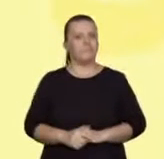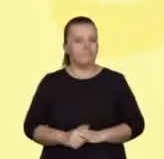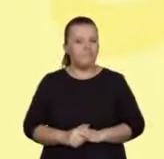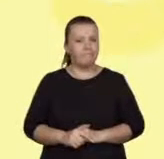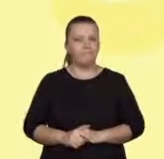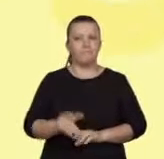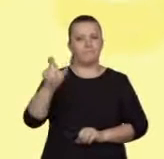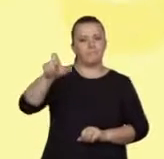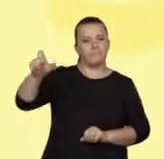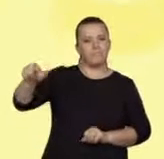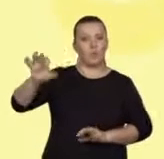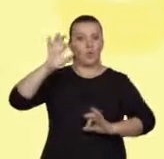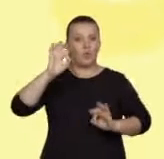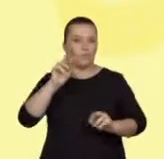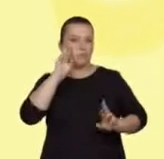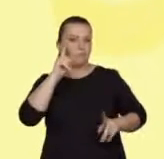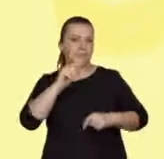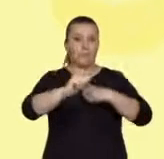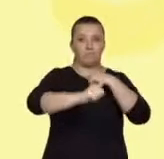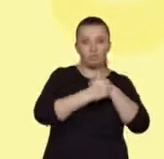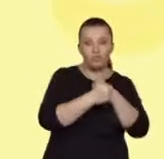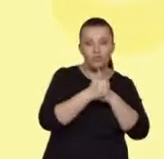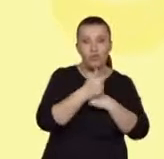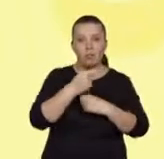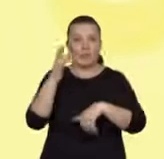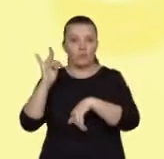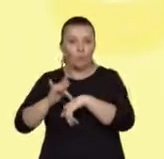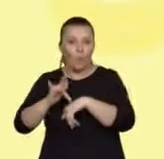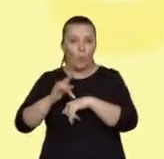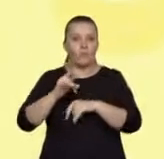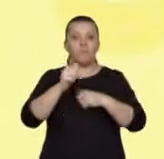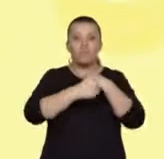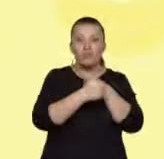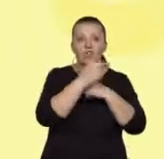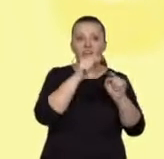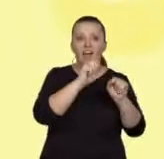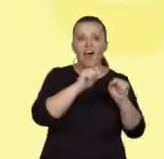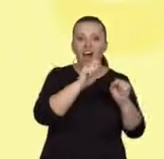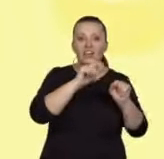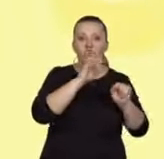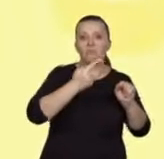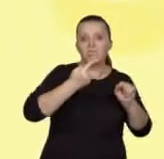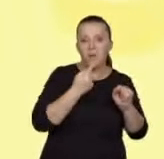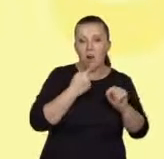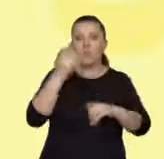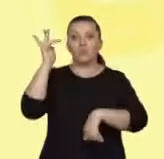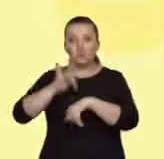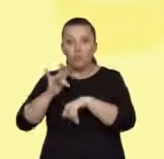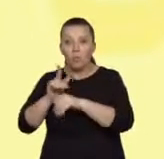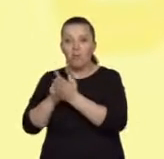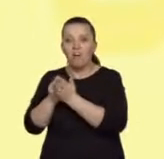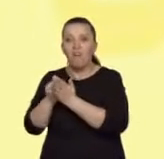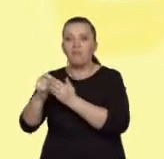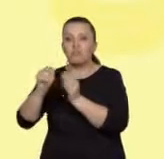prawidłowo rozpoznali oni przyczynę w postaci ograniczonej podaży azotu oraz skutek, czyli wolniejszy wzrost larw, ale